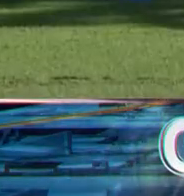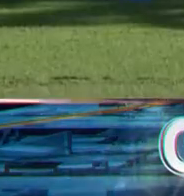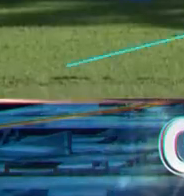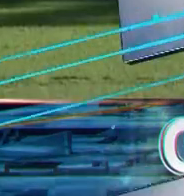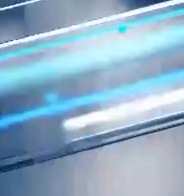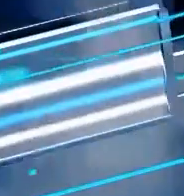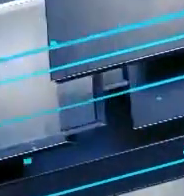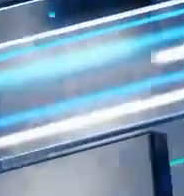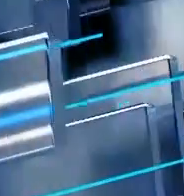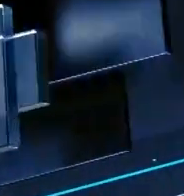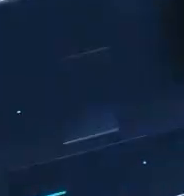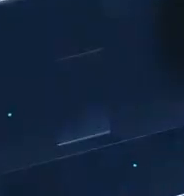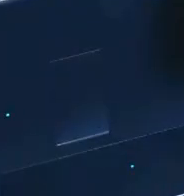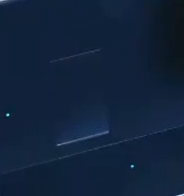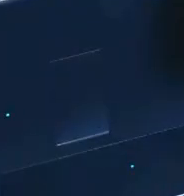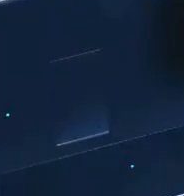премудростям